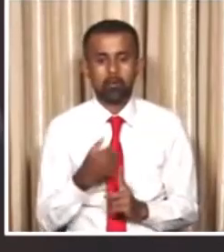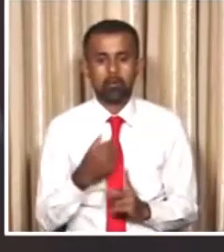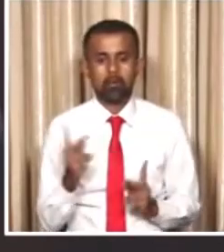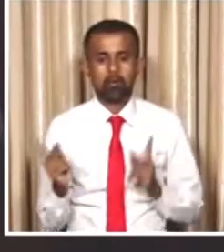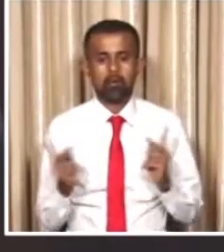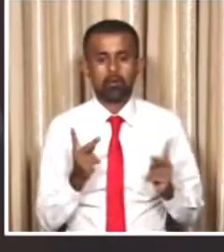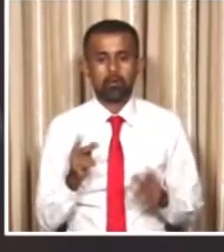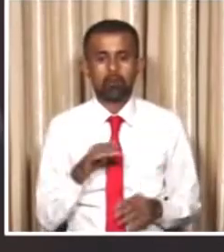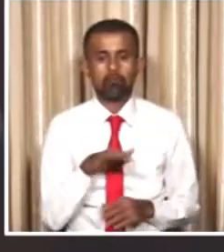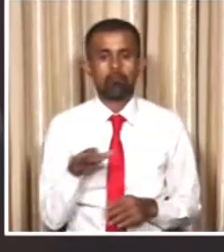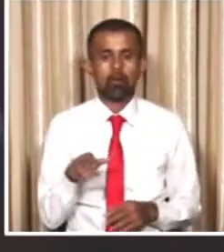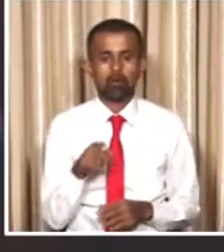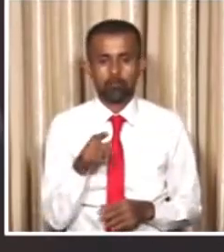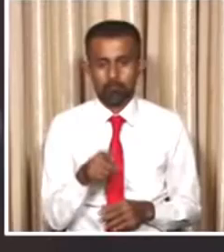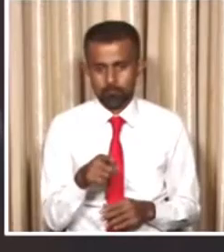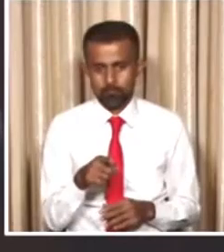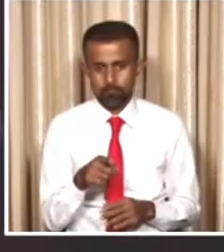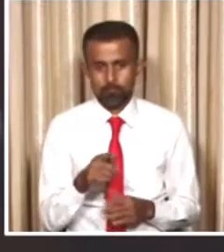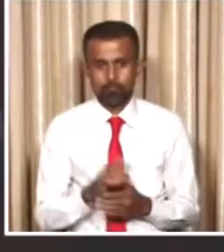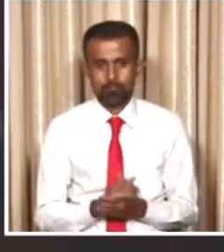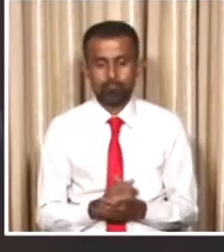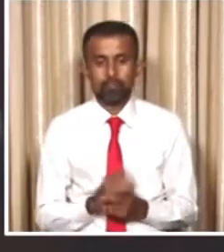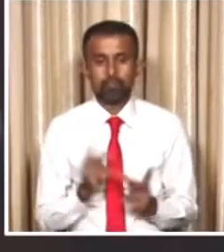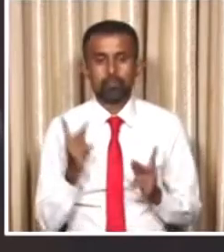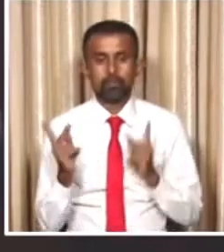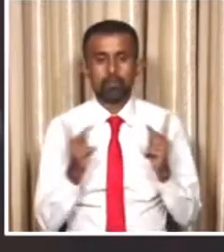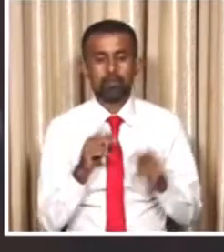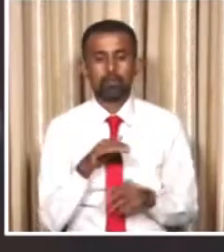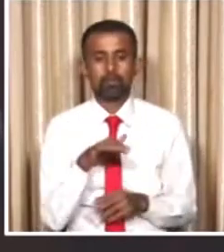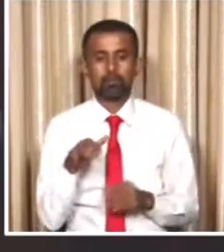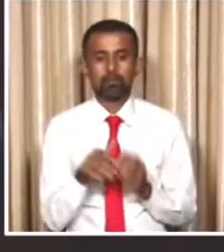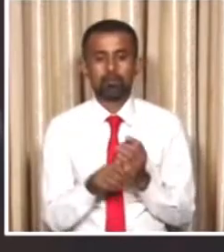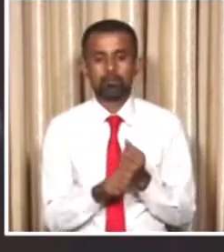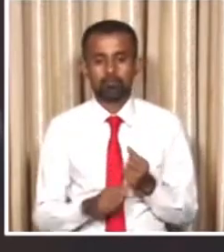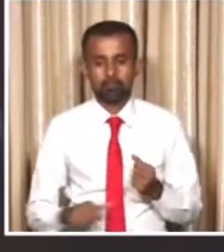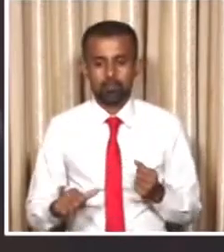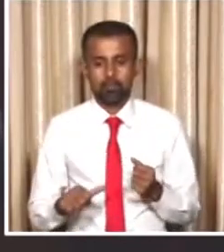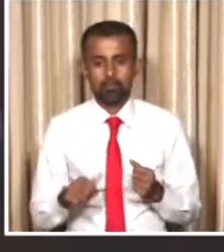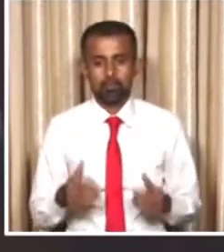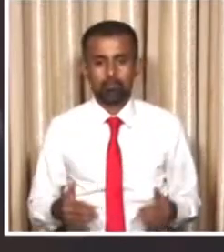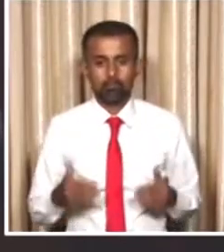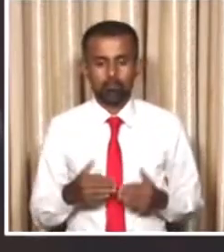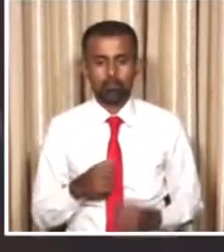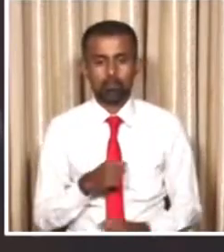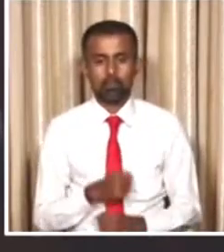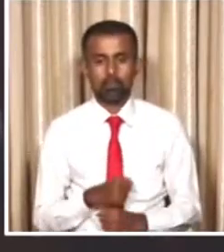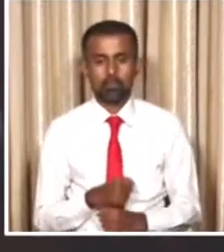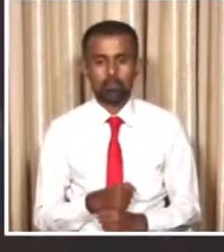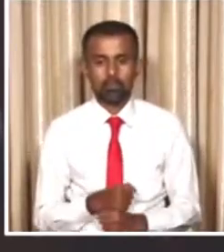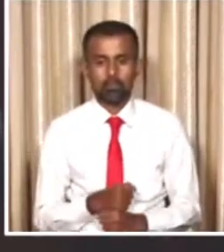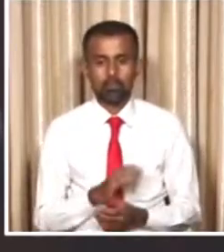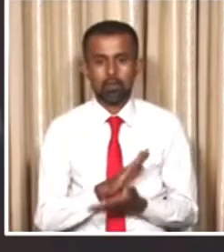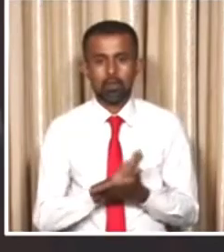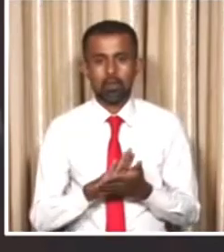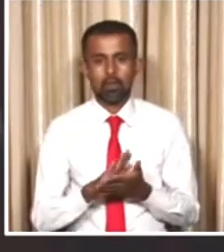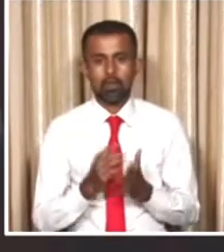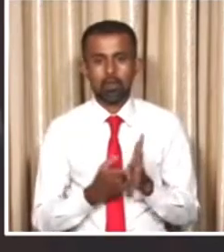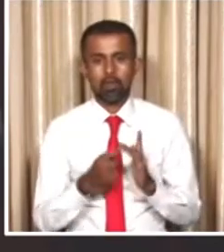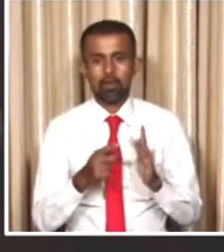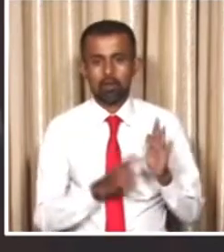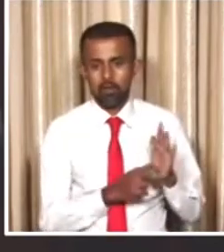සංචාරක ක්ෂේත්‍රයට. එතකොට සංචාරක ක්ෂේත්‍රය නියෝජනය කරන්නේ මේ වර්තමාන ආණ්ඩුවේ හරින් ප්‍රාන්දු